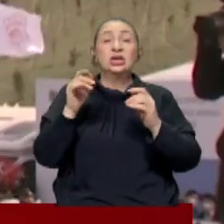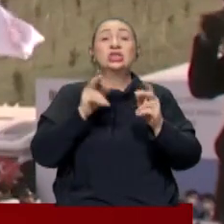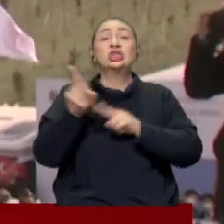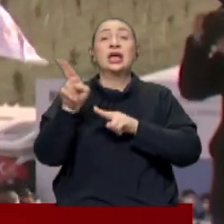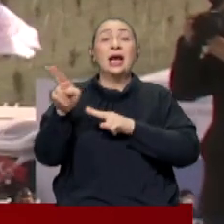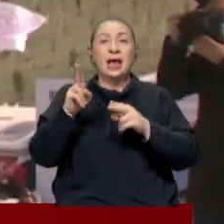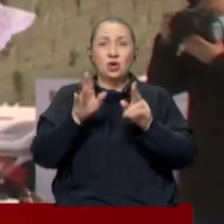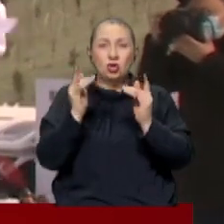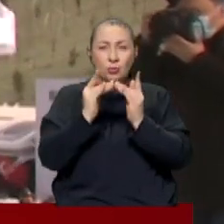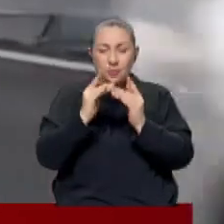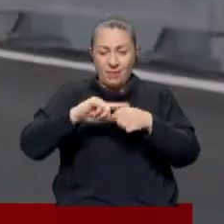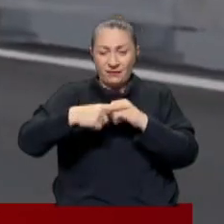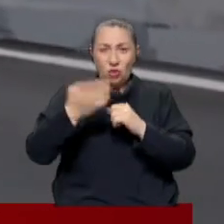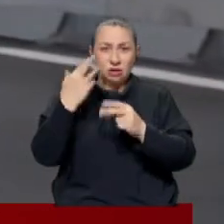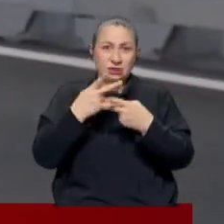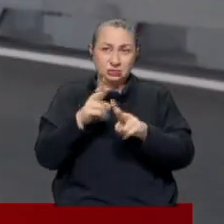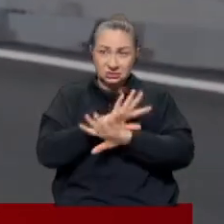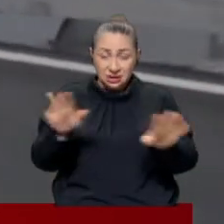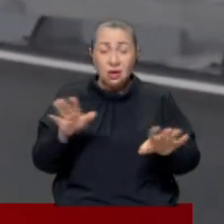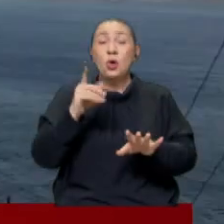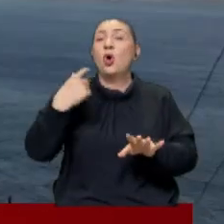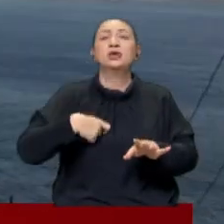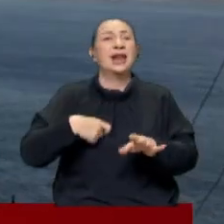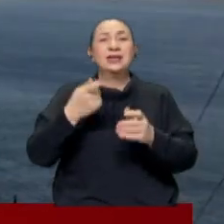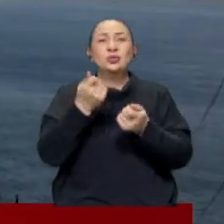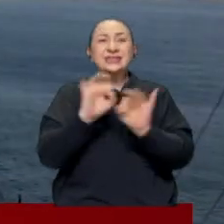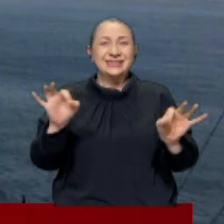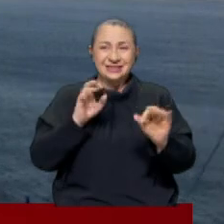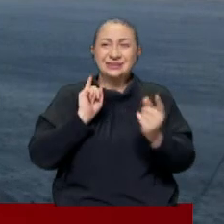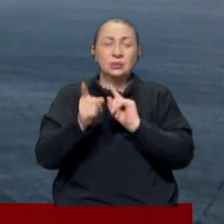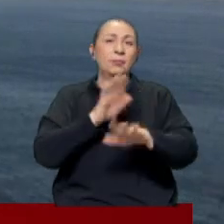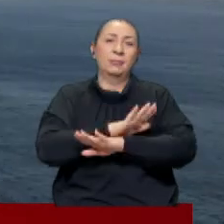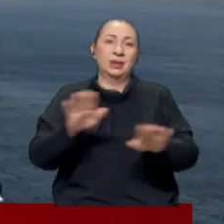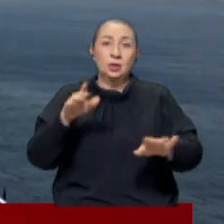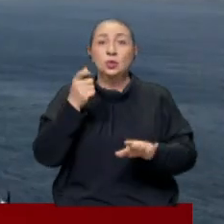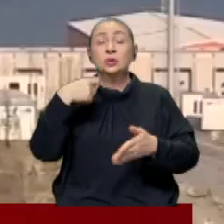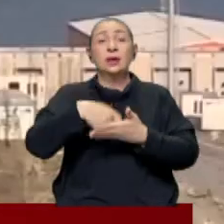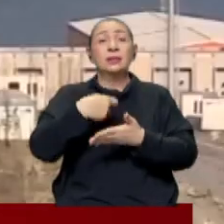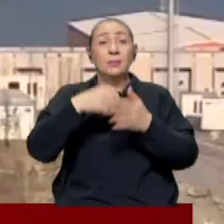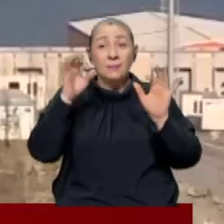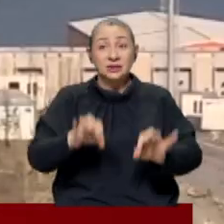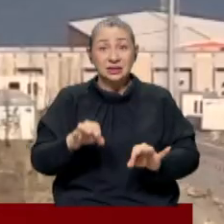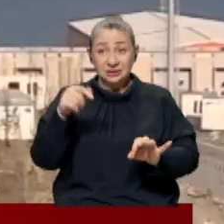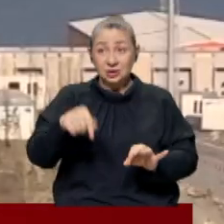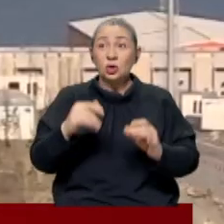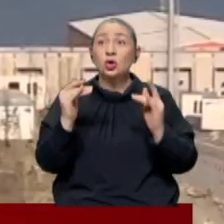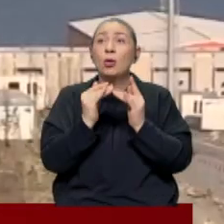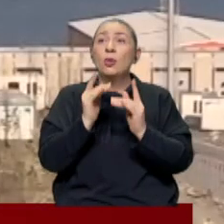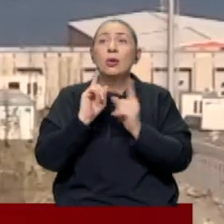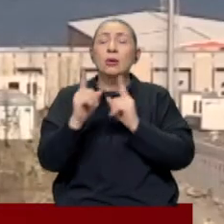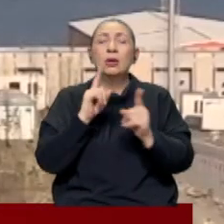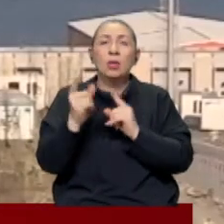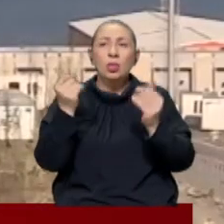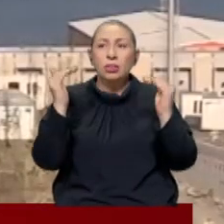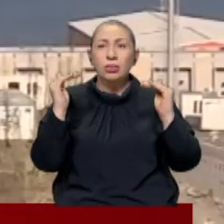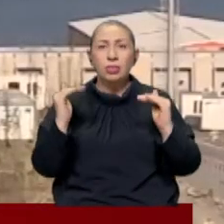ise açılalı bir haftaya geride bıraktı. Ve açılışı özel ücretsiz geçiş süresi doldu. Ücretli geçişin başladığı gün köprüden geçişlerin